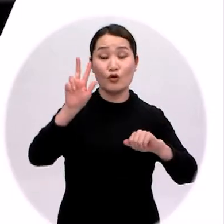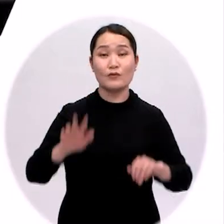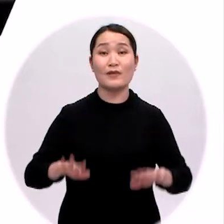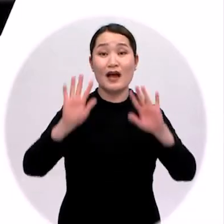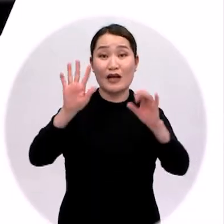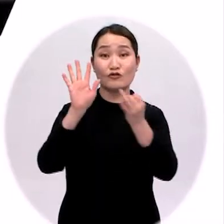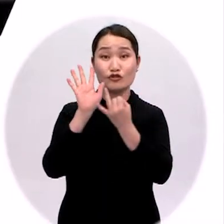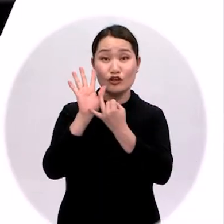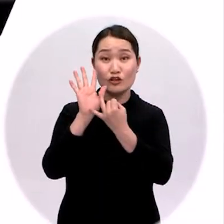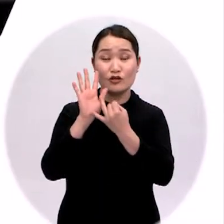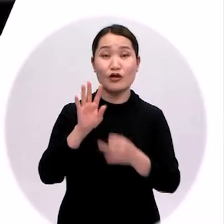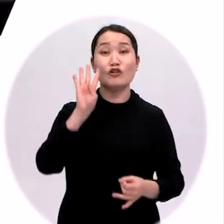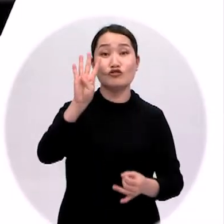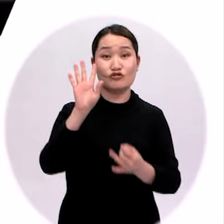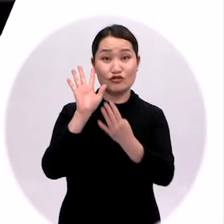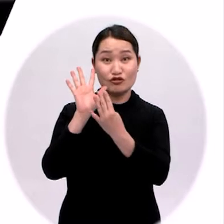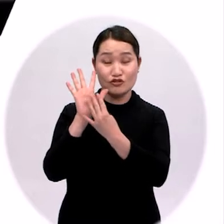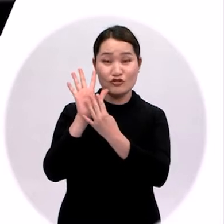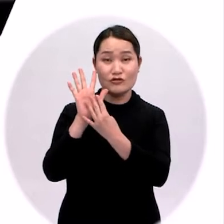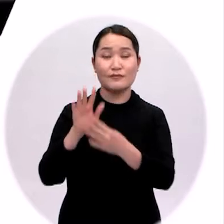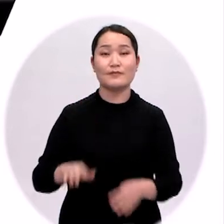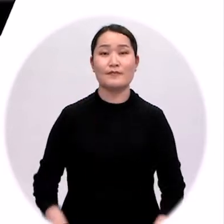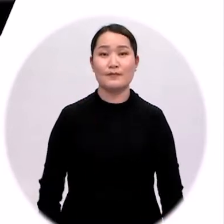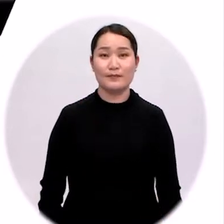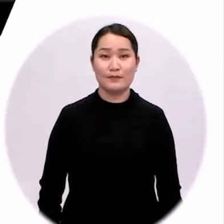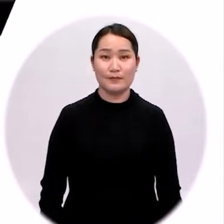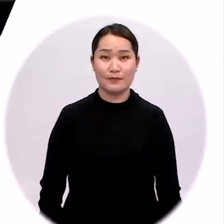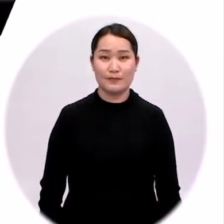13, 17, 49 гэсэн тоо